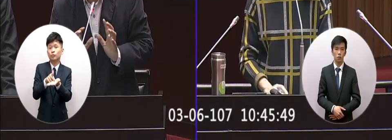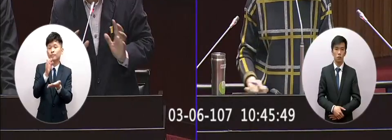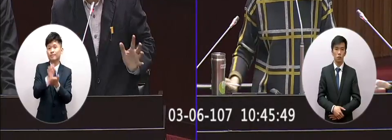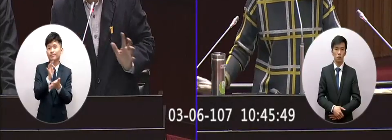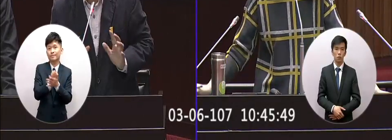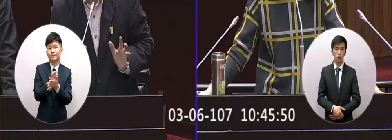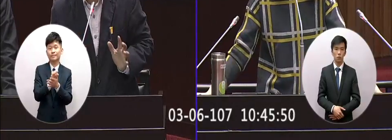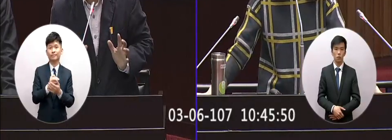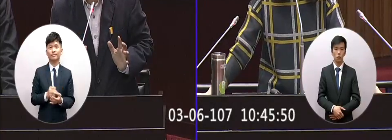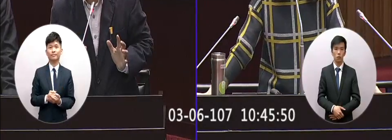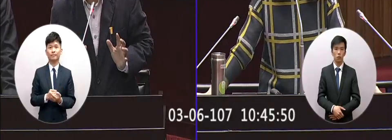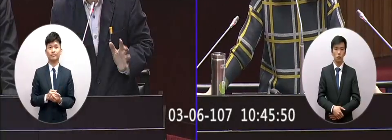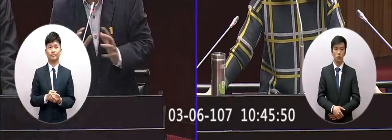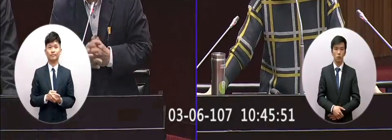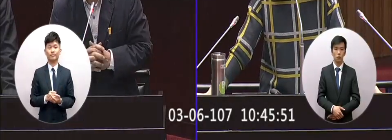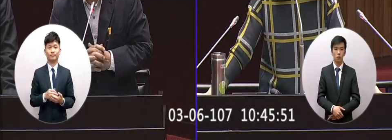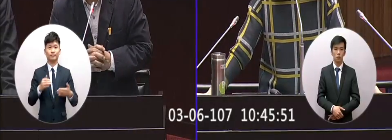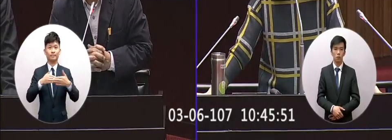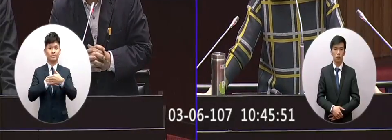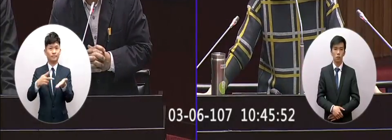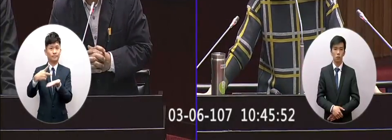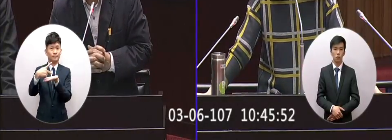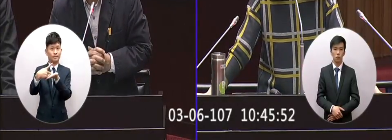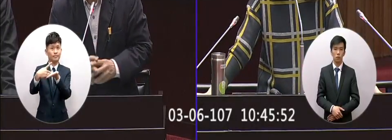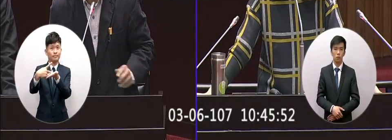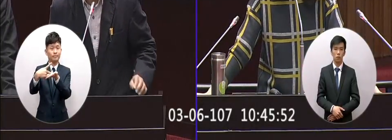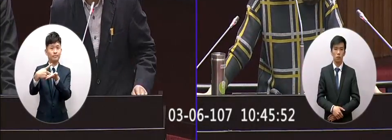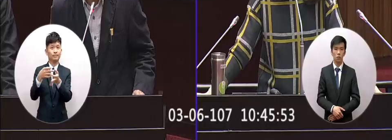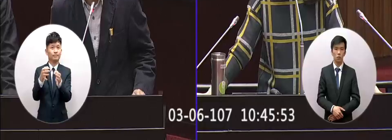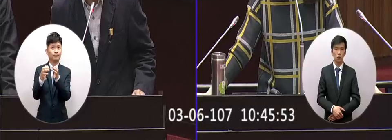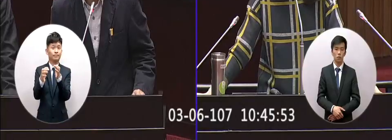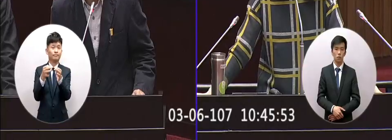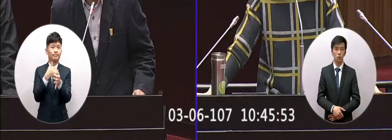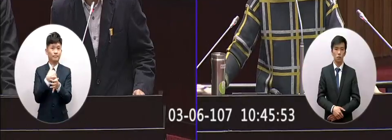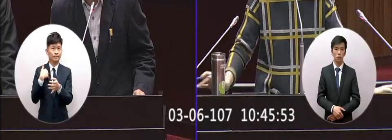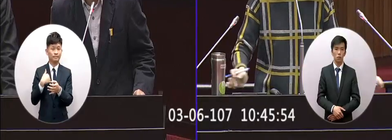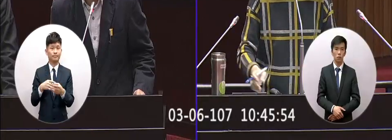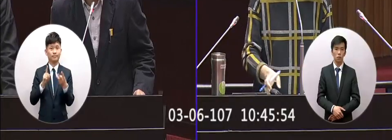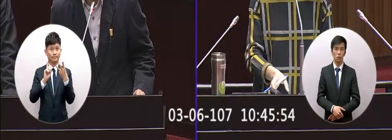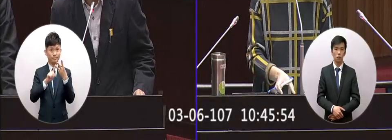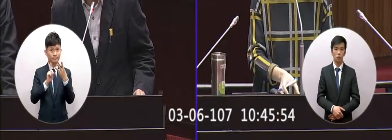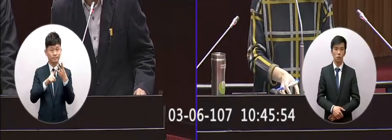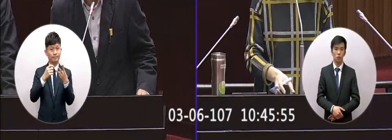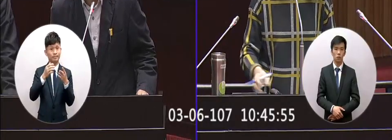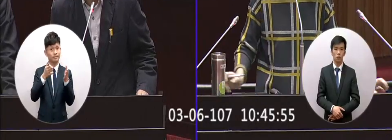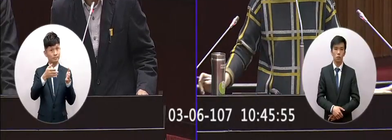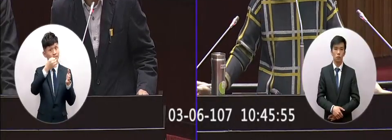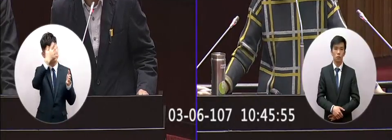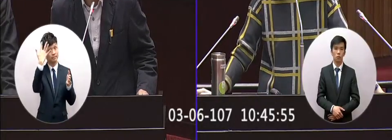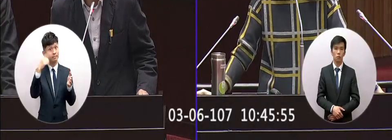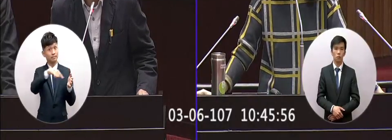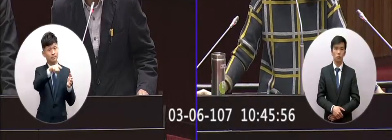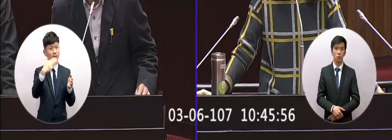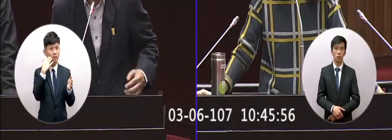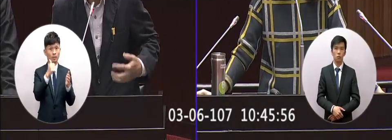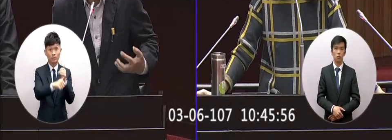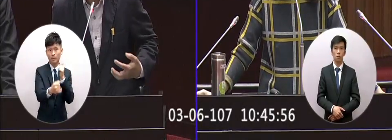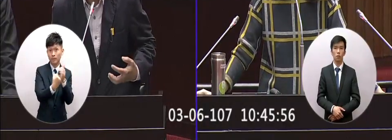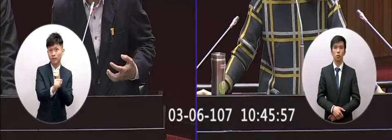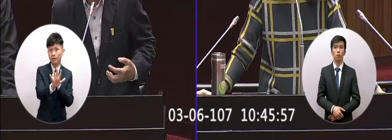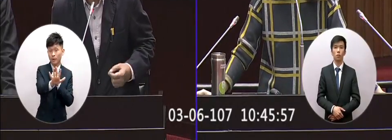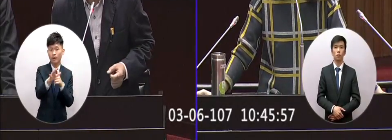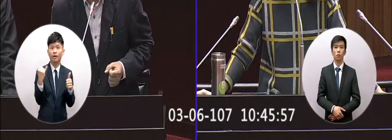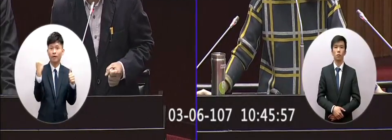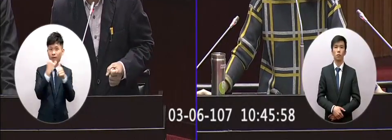那他可以得到这样子的，一个需求。还有就是对青年人，哦，只要他有子女或者是甚至